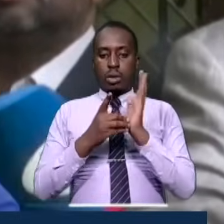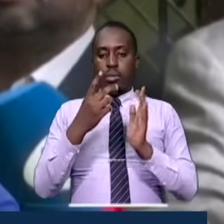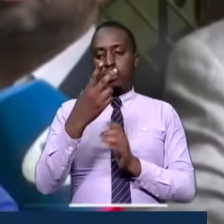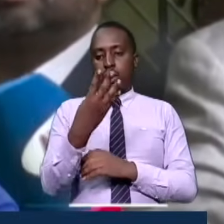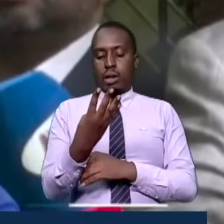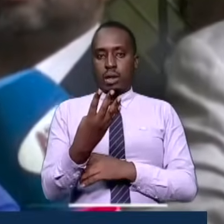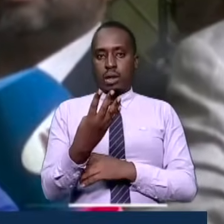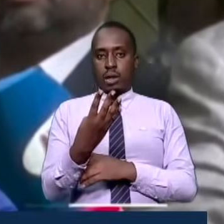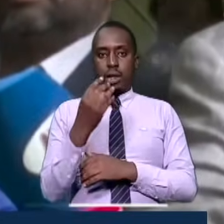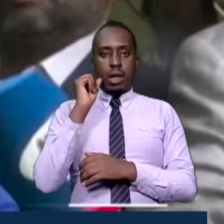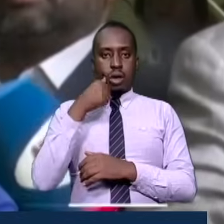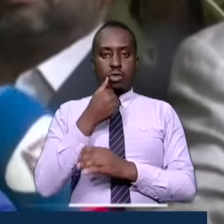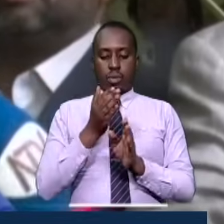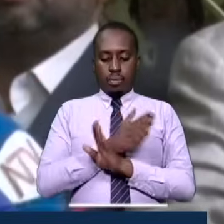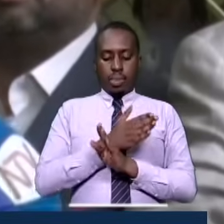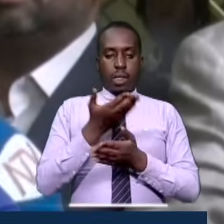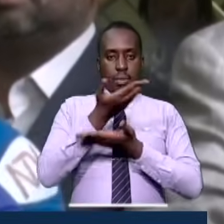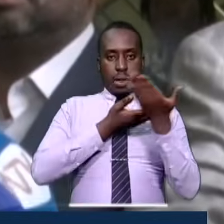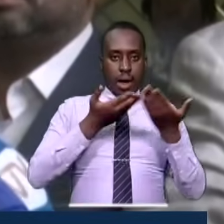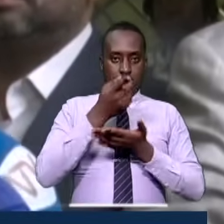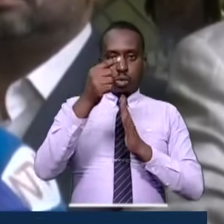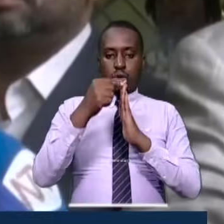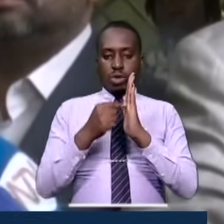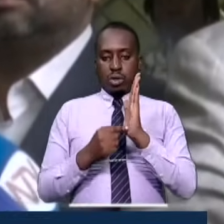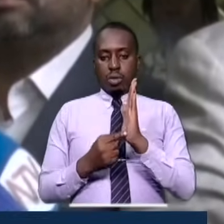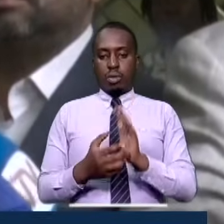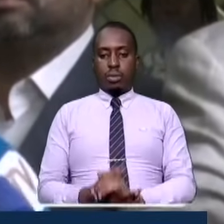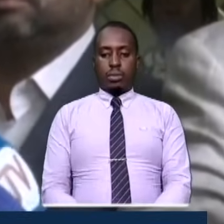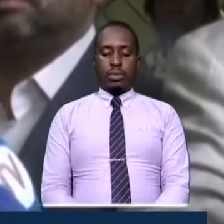24 ejo hakazabanza ibiganiro kuri iyo